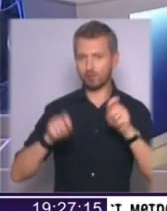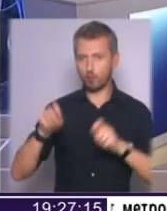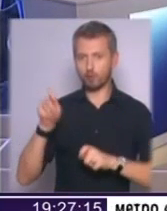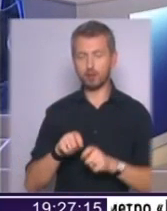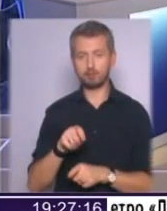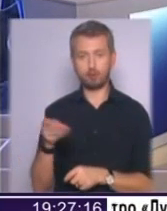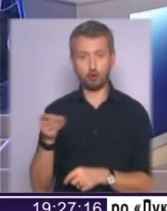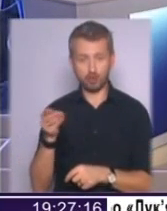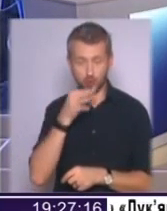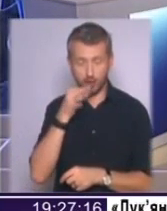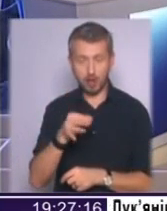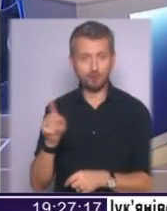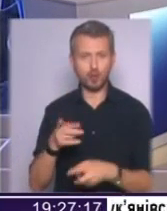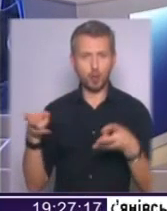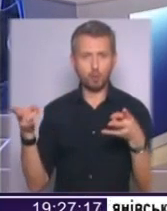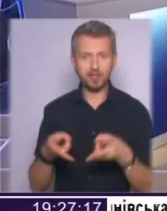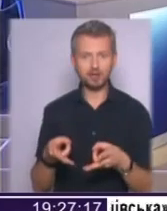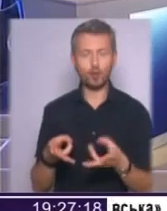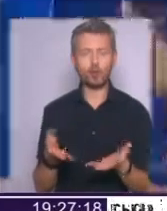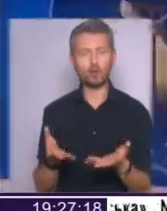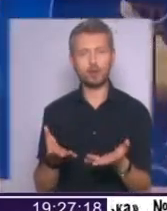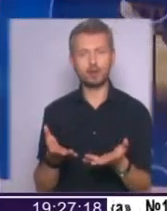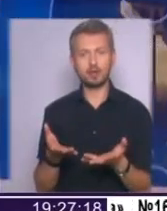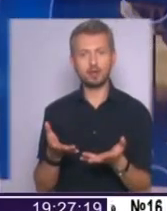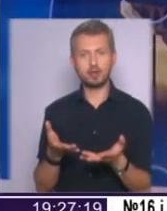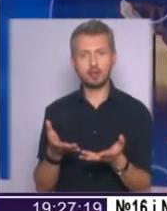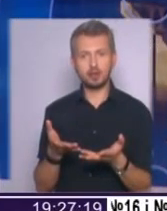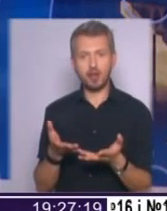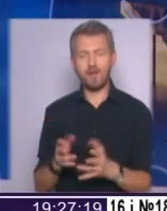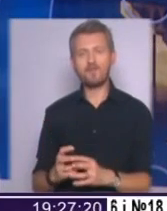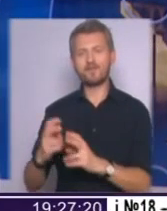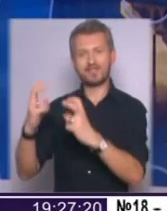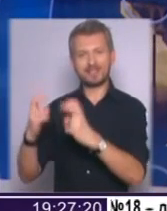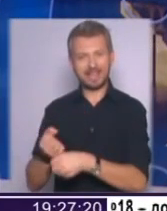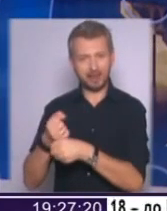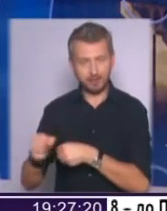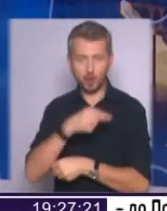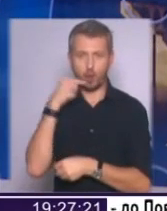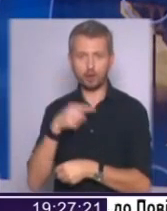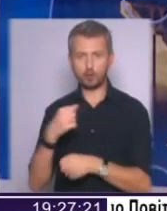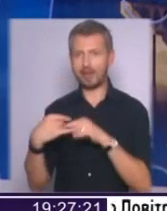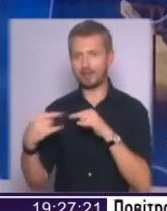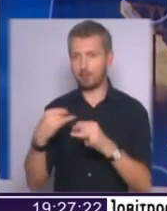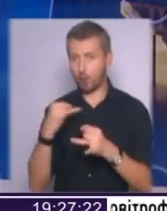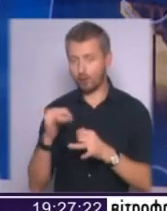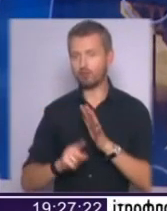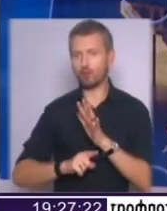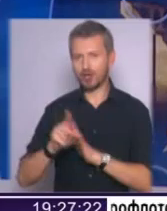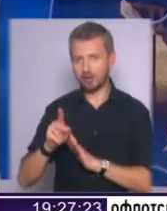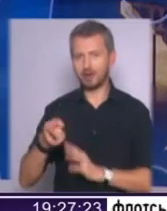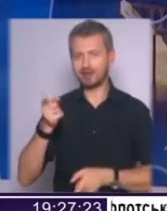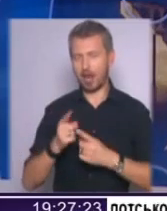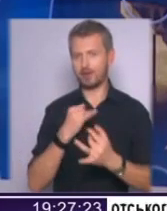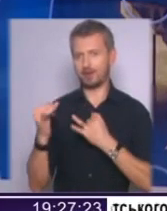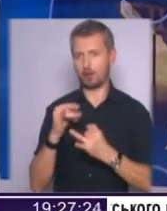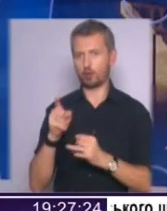Олексійович, він сказав, що необхідно садити Росію за стіл переговорів і почати реальний діалог з Донбасом. Чи можна це